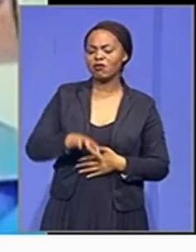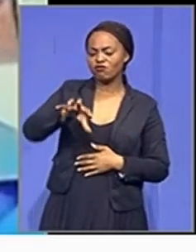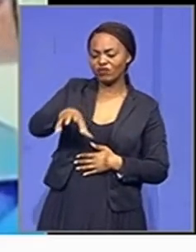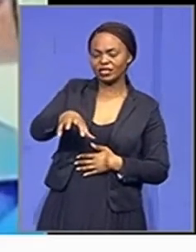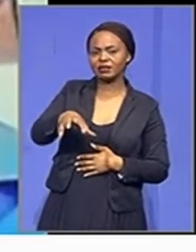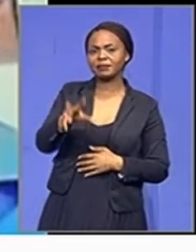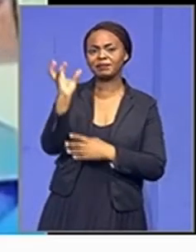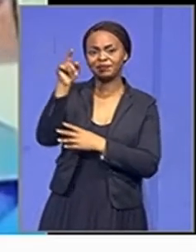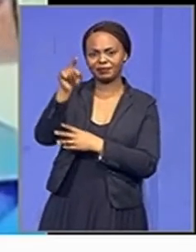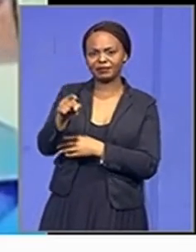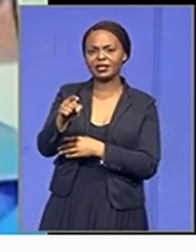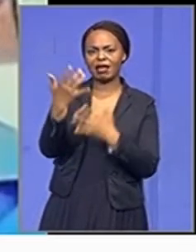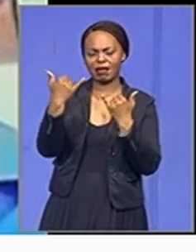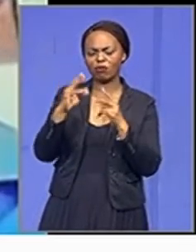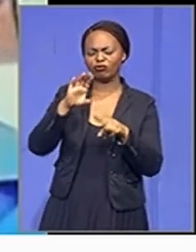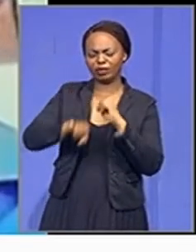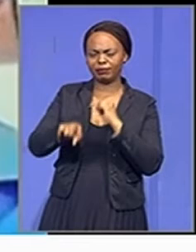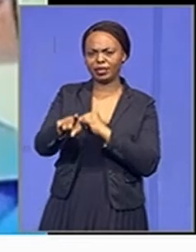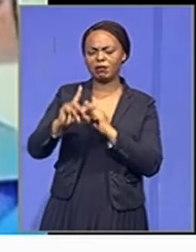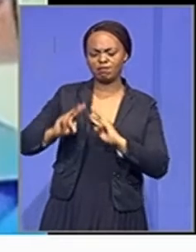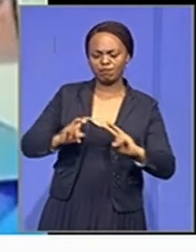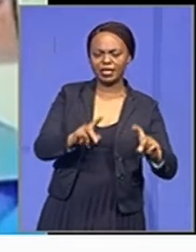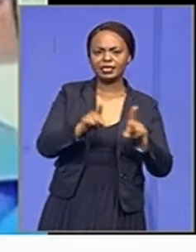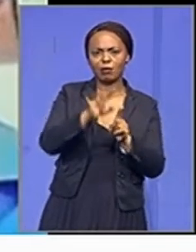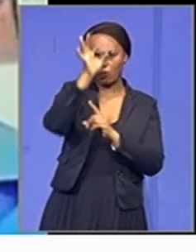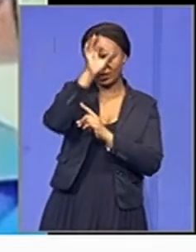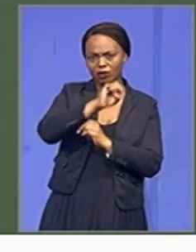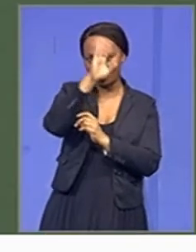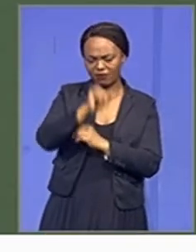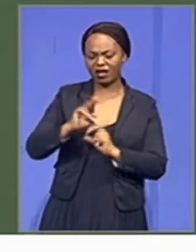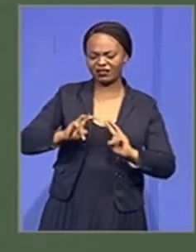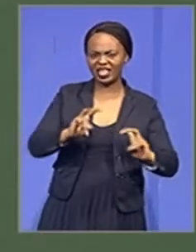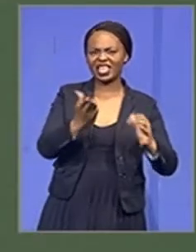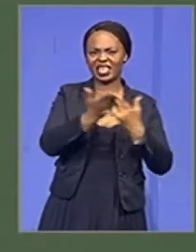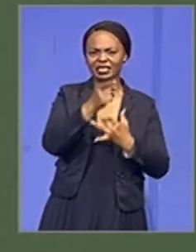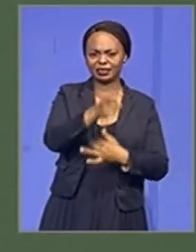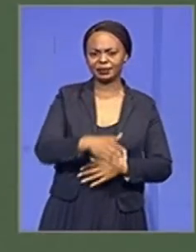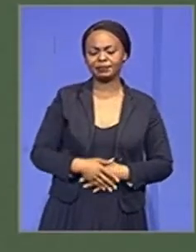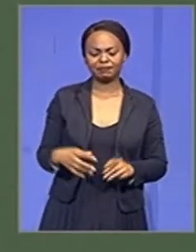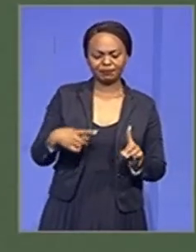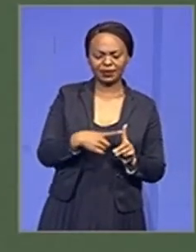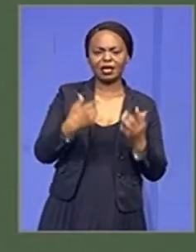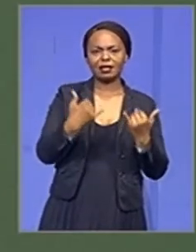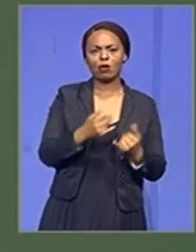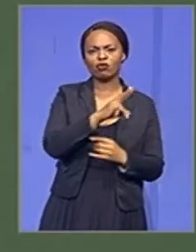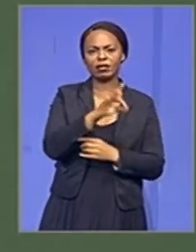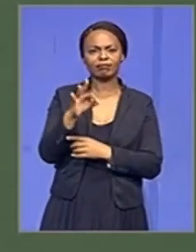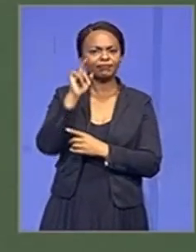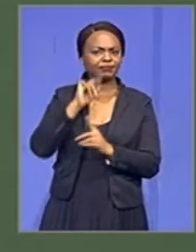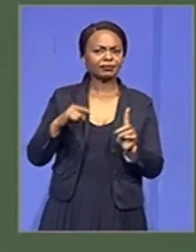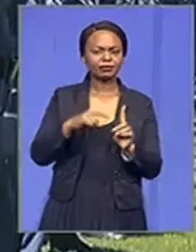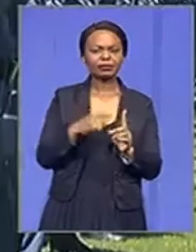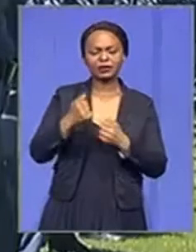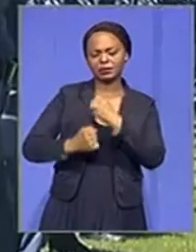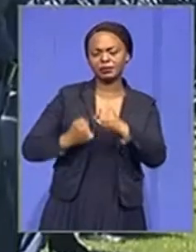State e santse e sekasekwa ke lephata la sepodisi sa Afrika Borwa. Ka ge a na le mengwaga ya 23 senyane, Tebane